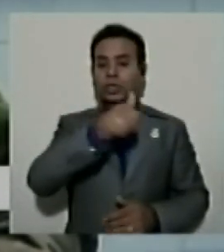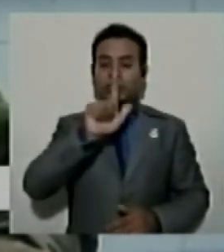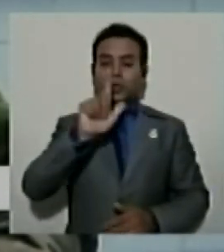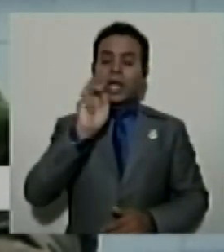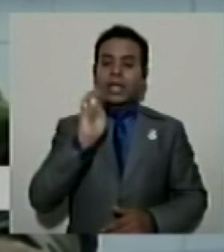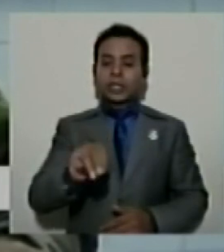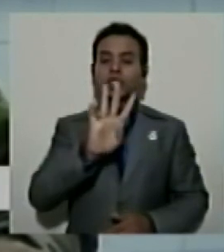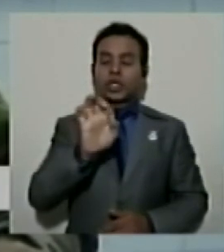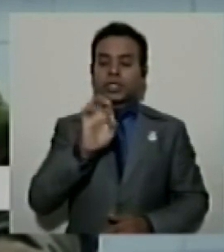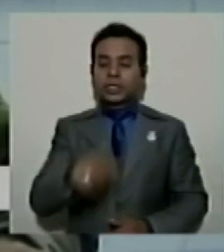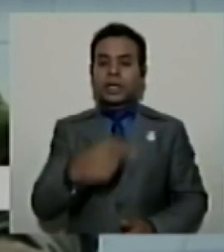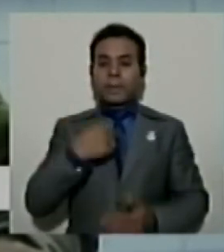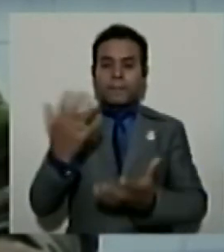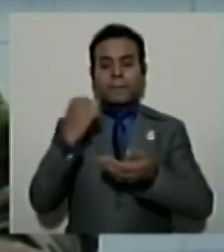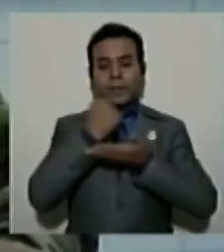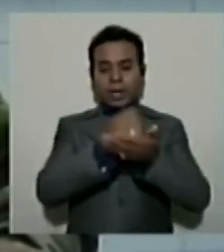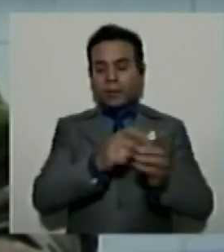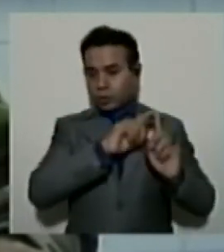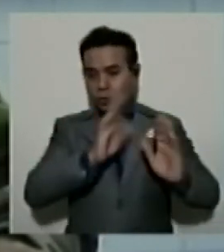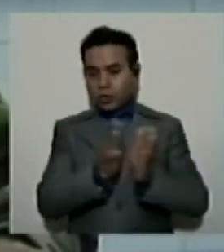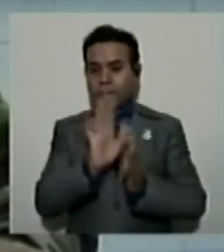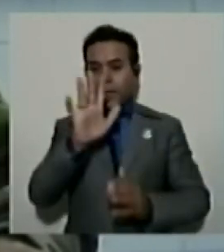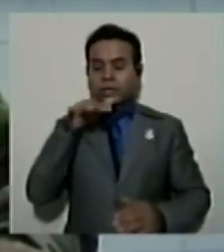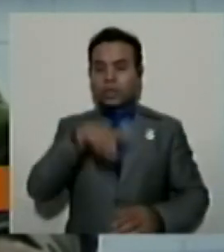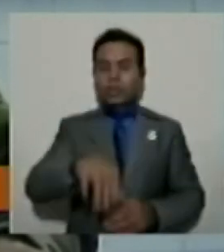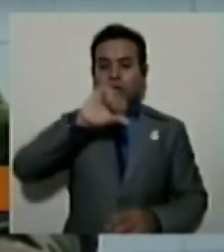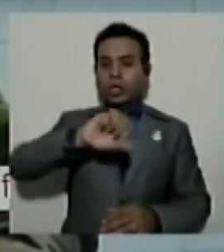10,93,119 এবং বর্তমানে পিপি মজুদ আছে